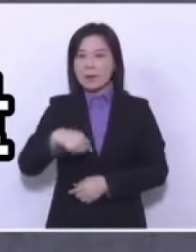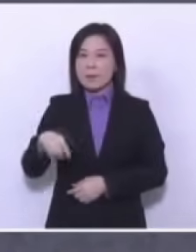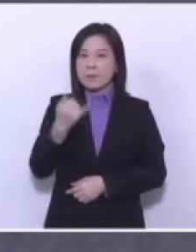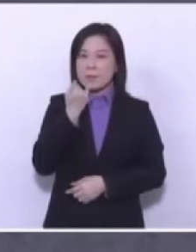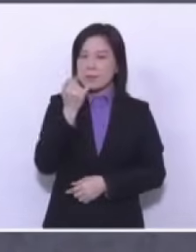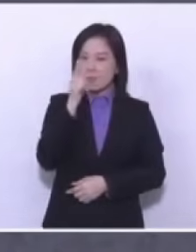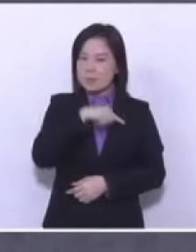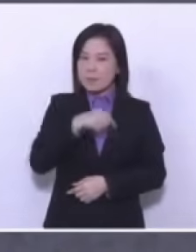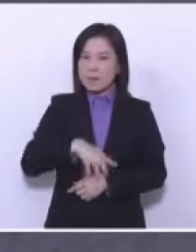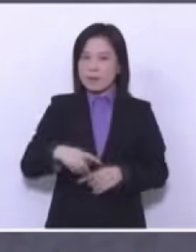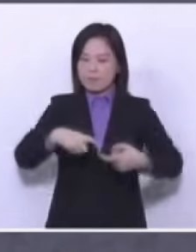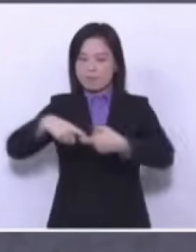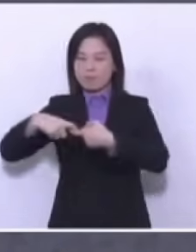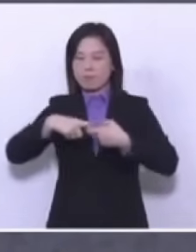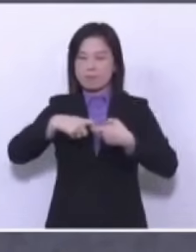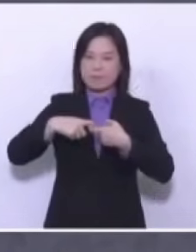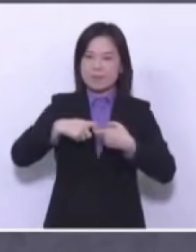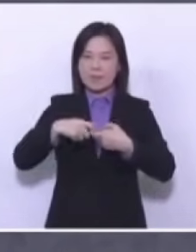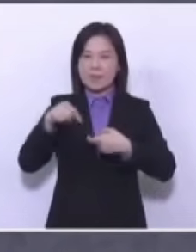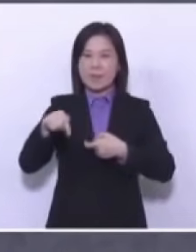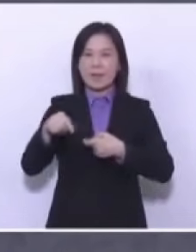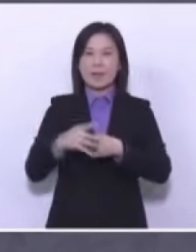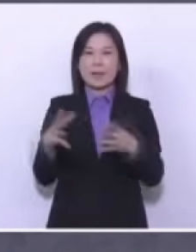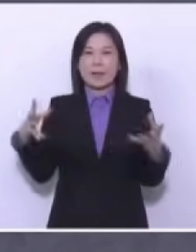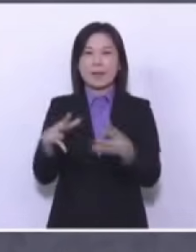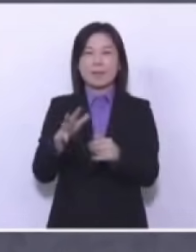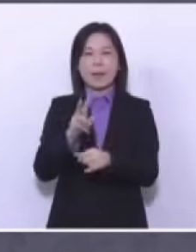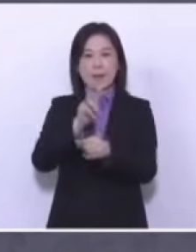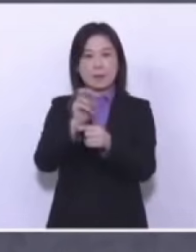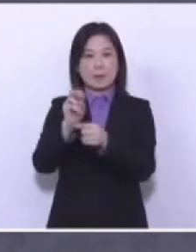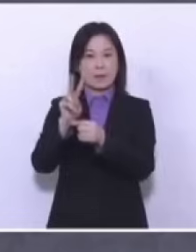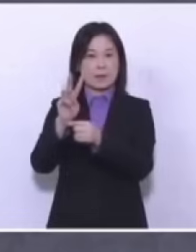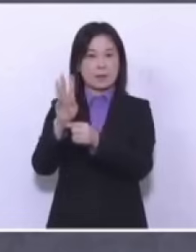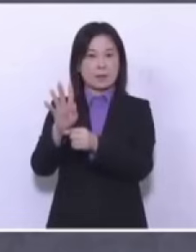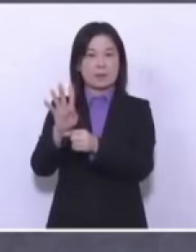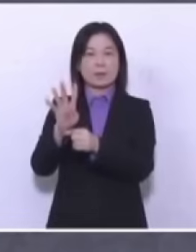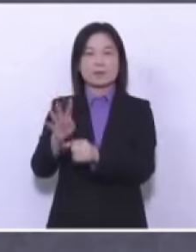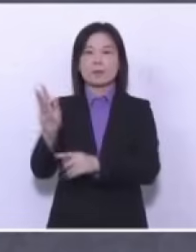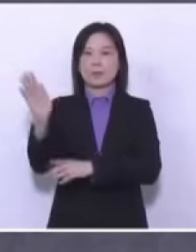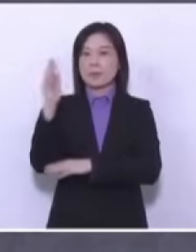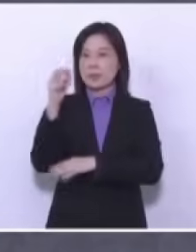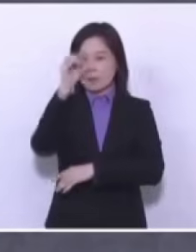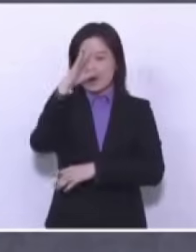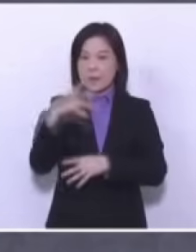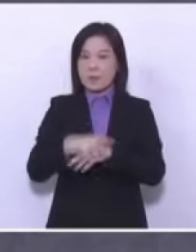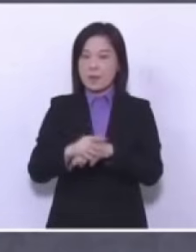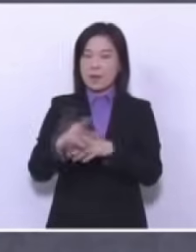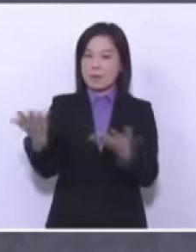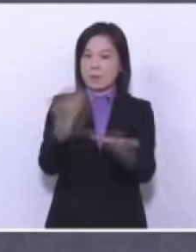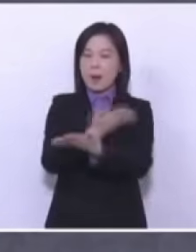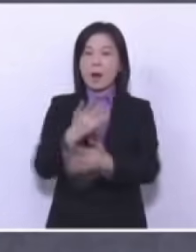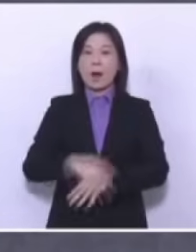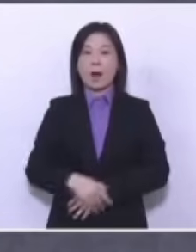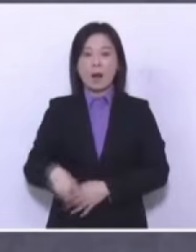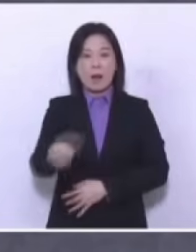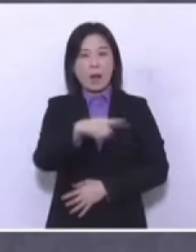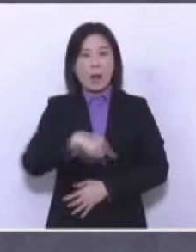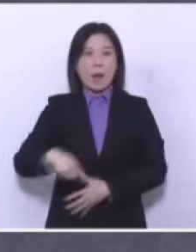量来达成2024的政党轮替。如果没有你们，我不可能做